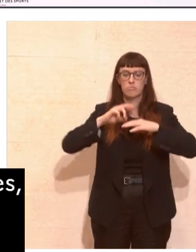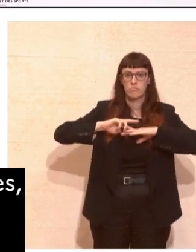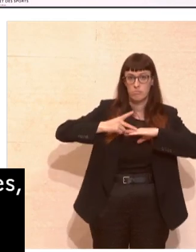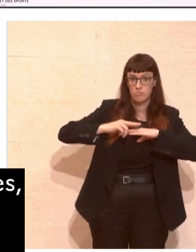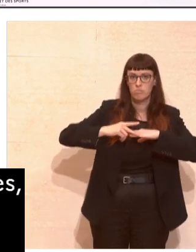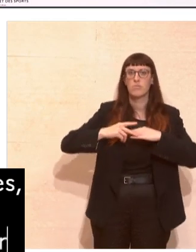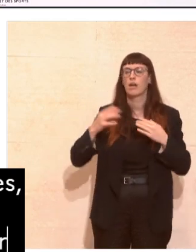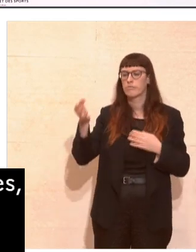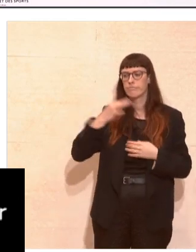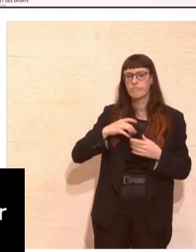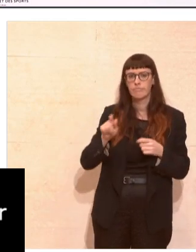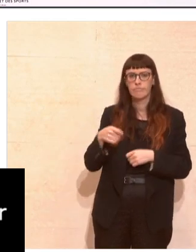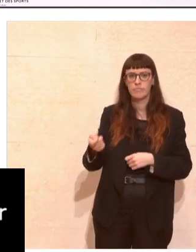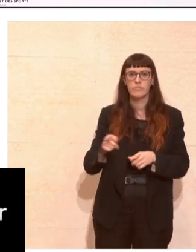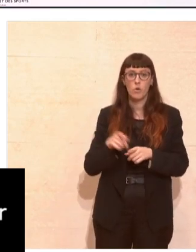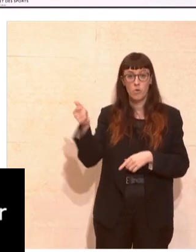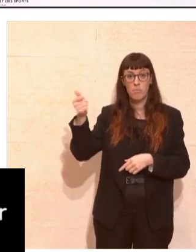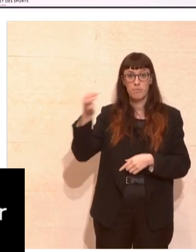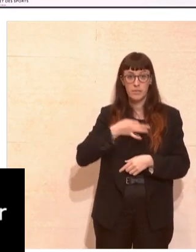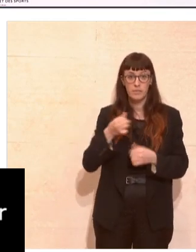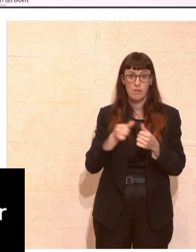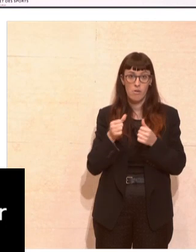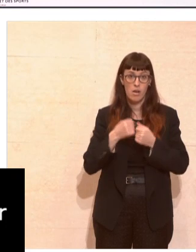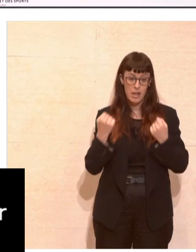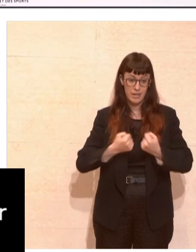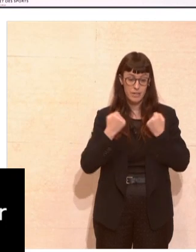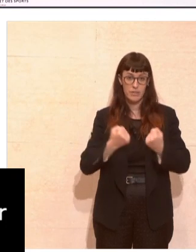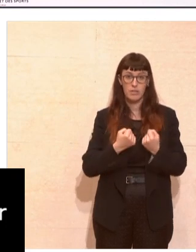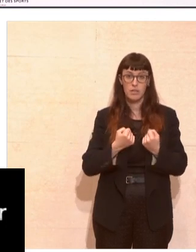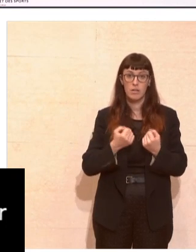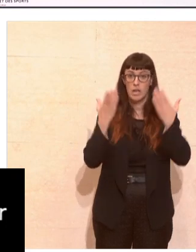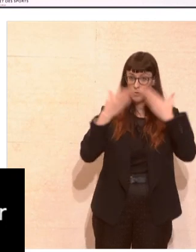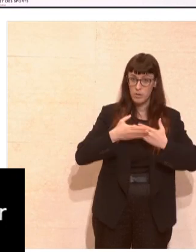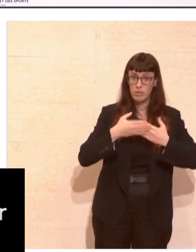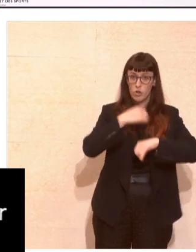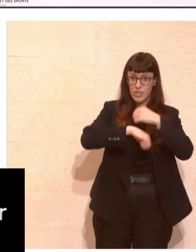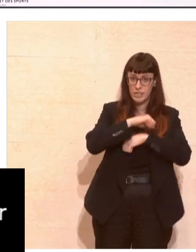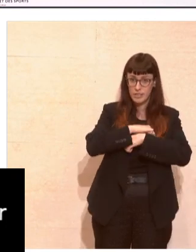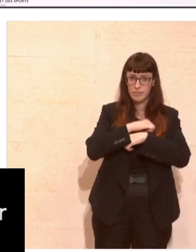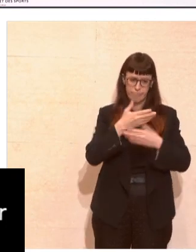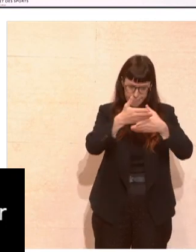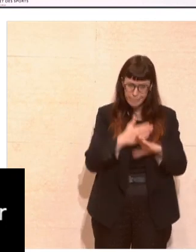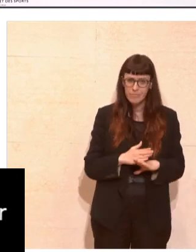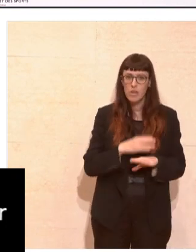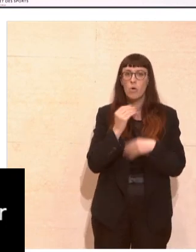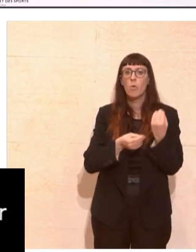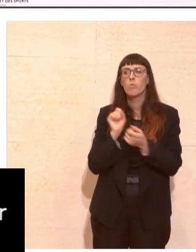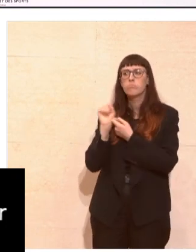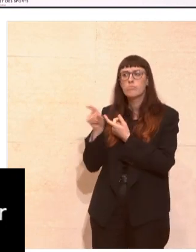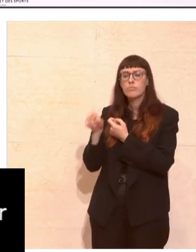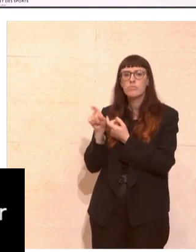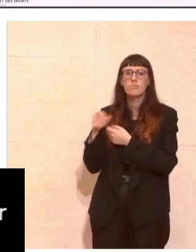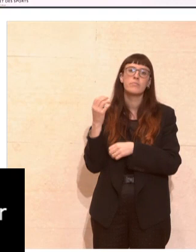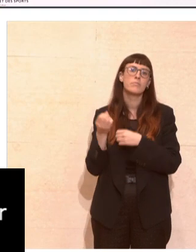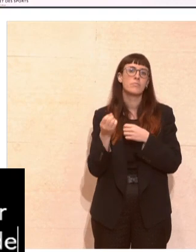que les adolescents se réveillent la nuit. Ils programment des activités, ils répondent aux SMS, ils répondent aux messages. 15% envoient